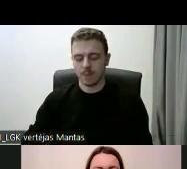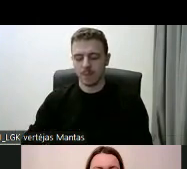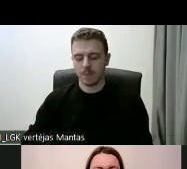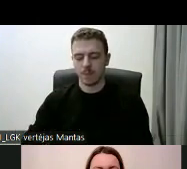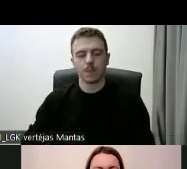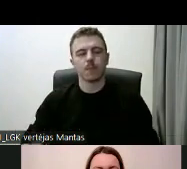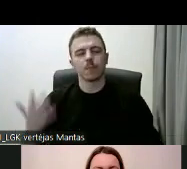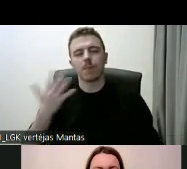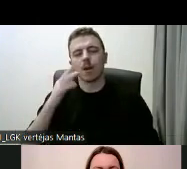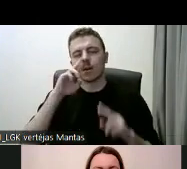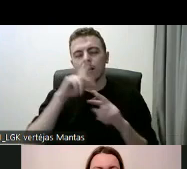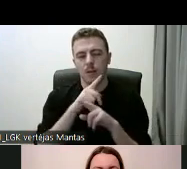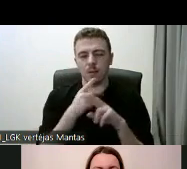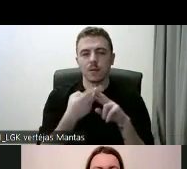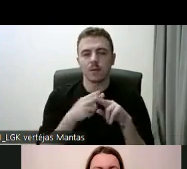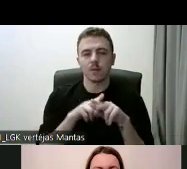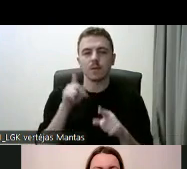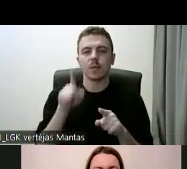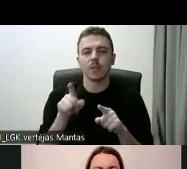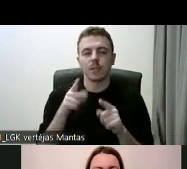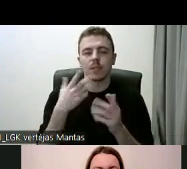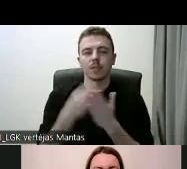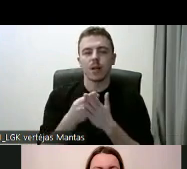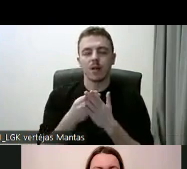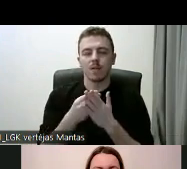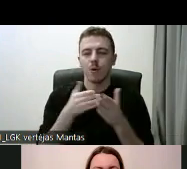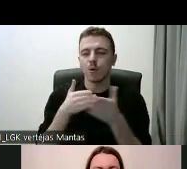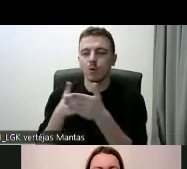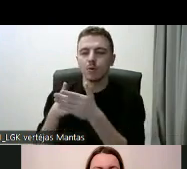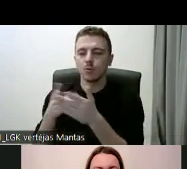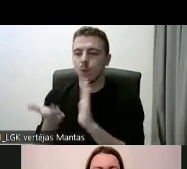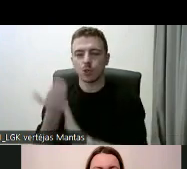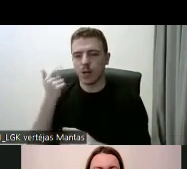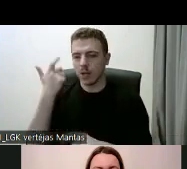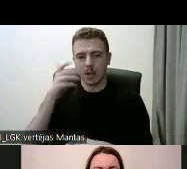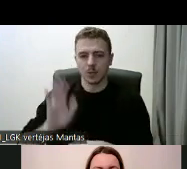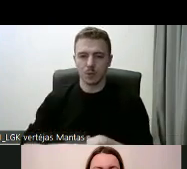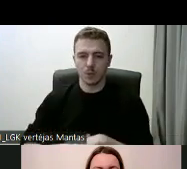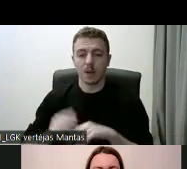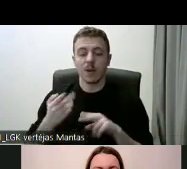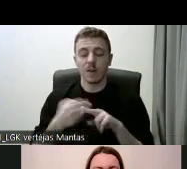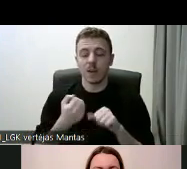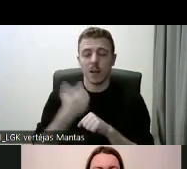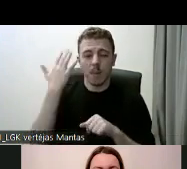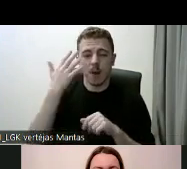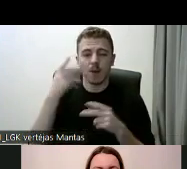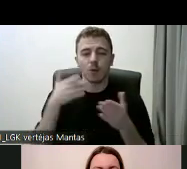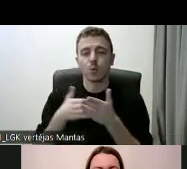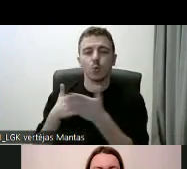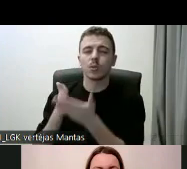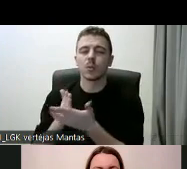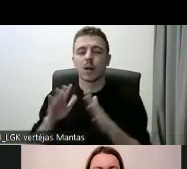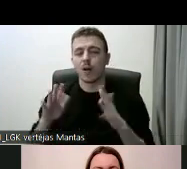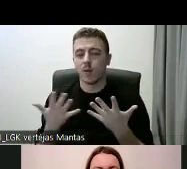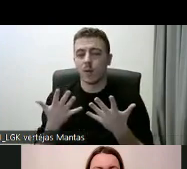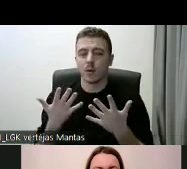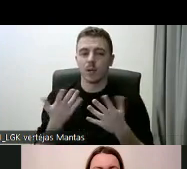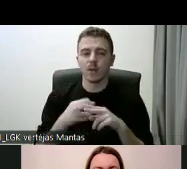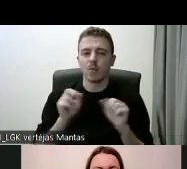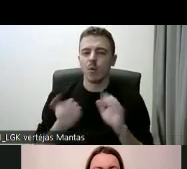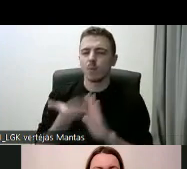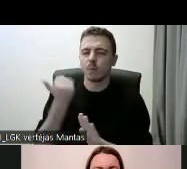Nesugebėjimas pašalinti kliūčių savo naujai vizijai. Taigi pagalvokite, kokios yra tos kliūtis, kokie yra trikdžiai, kaip juos